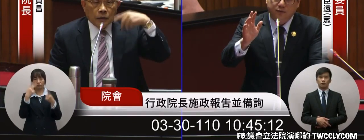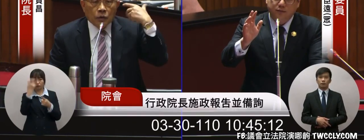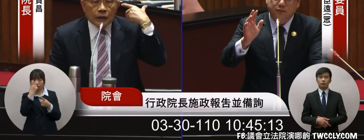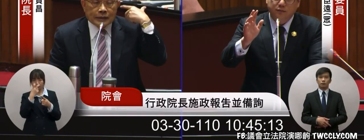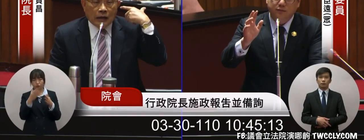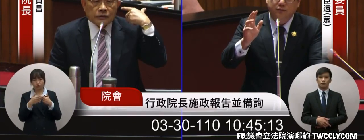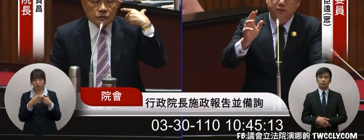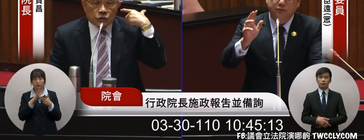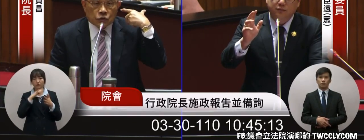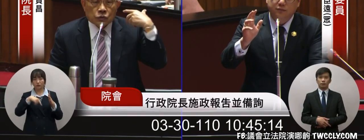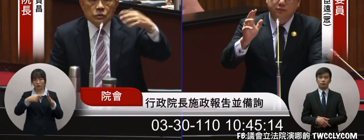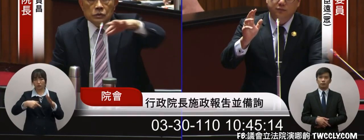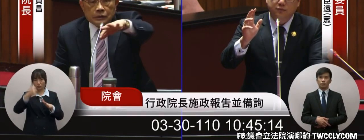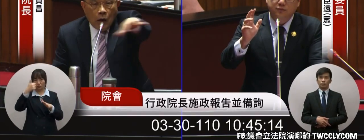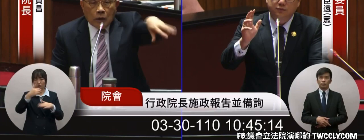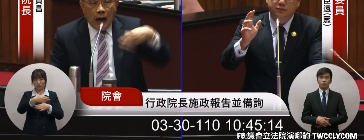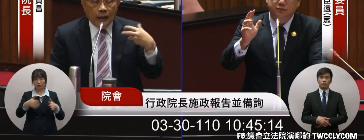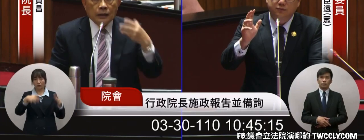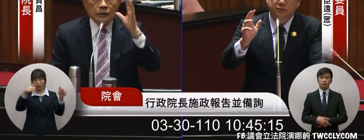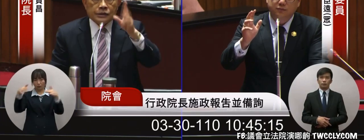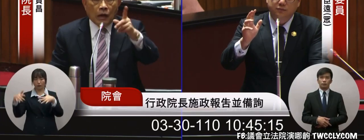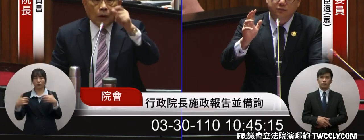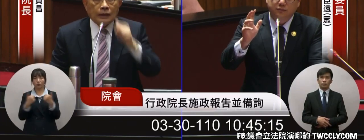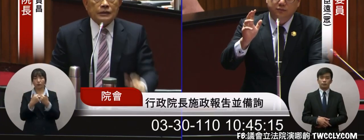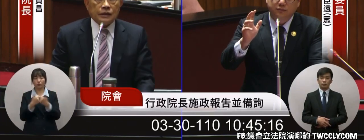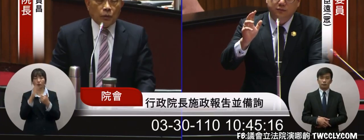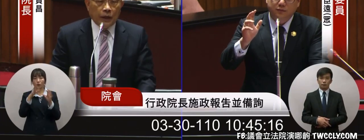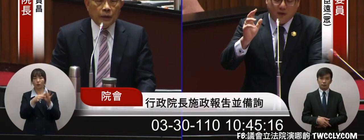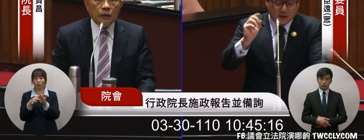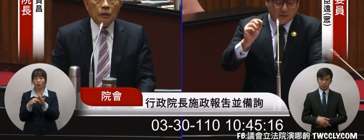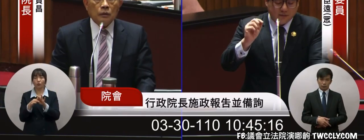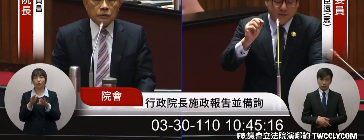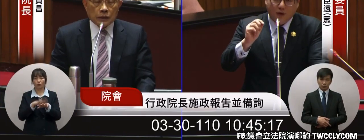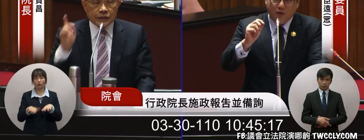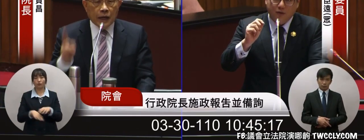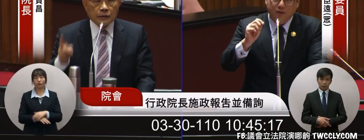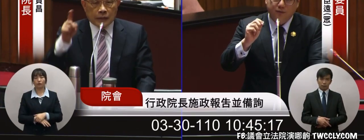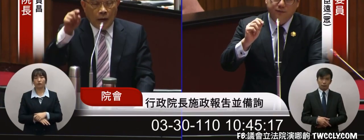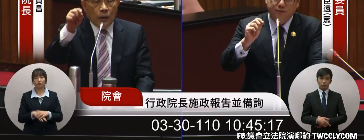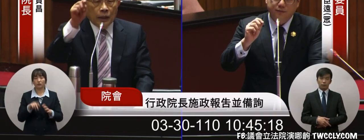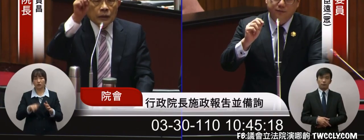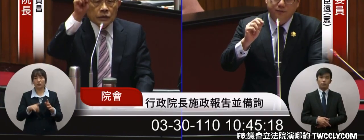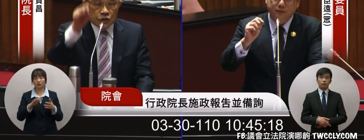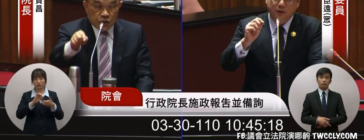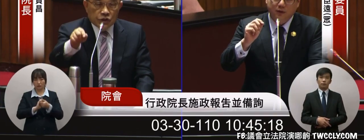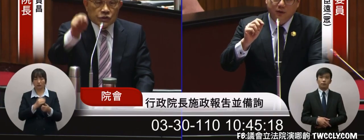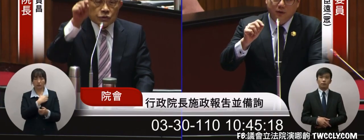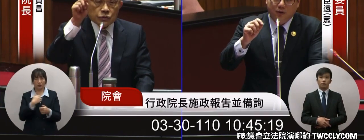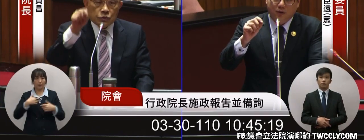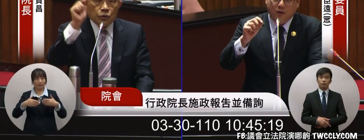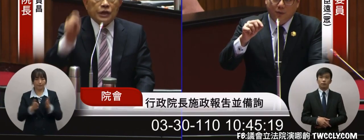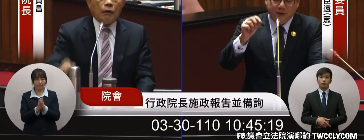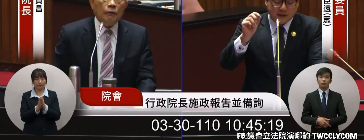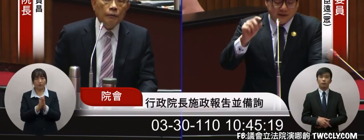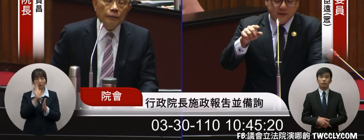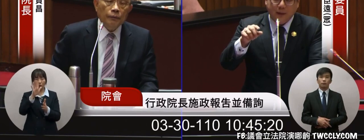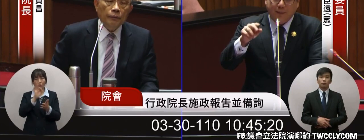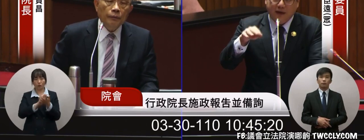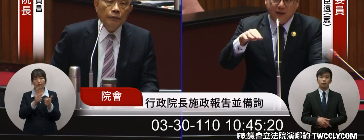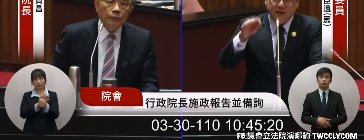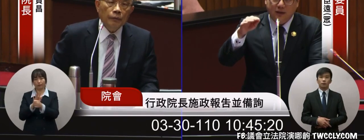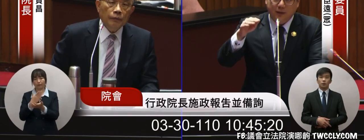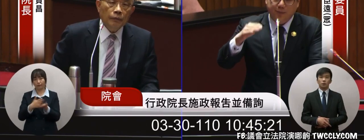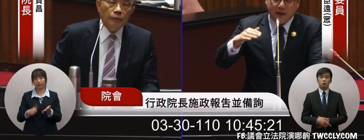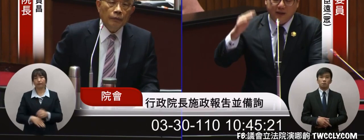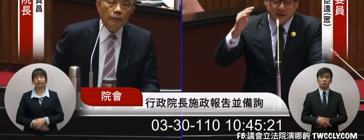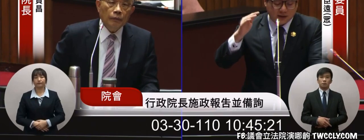來在院長市召開相關的這些會議這些才會及時有效我們想